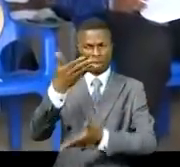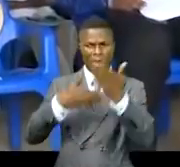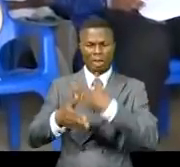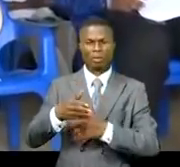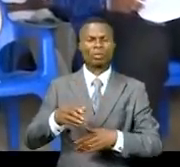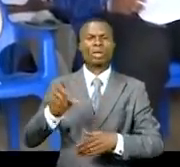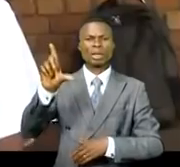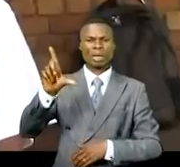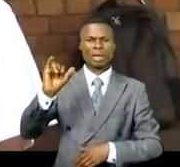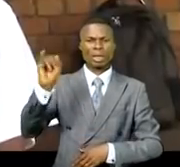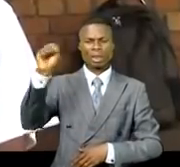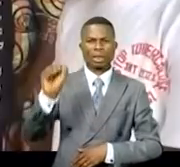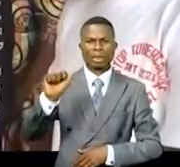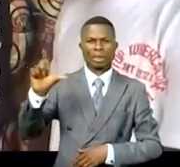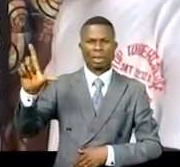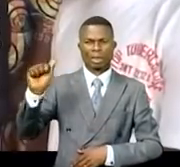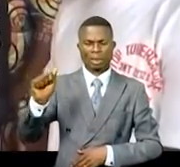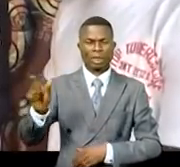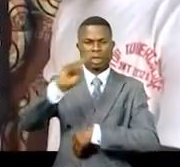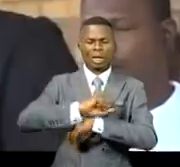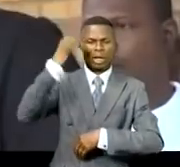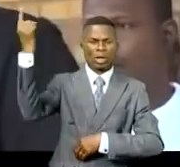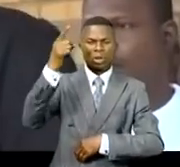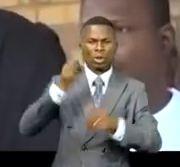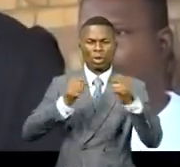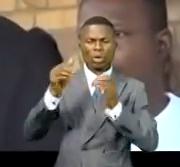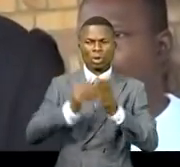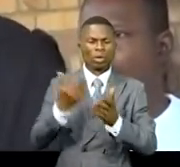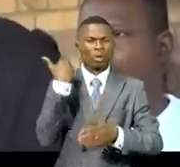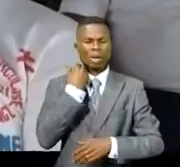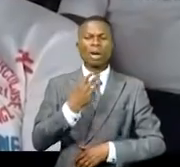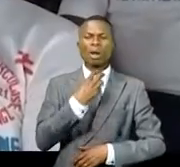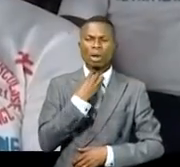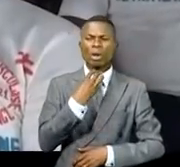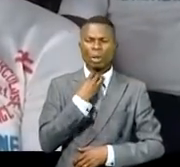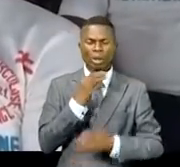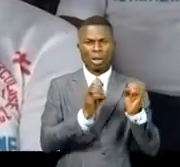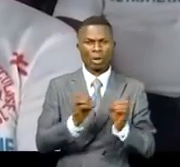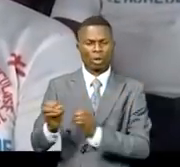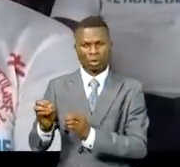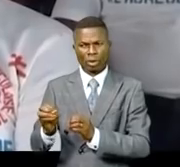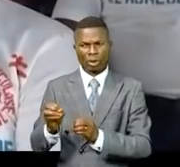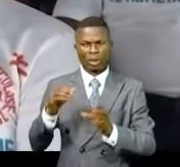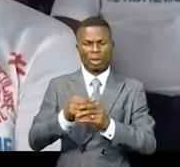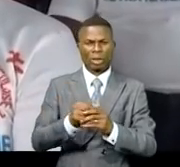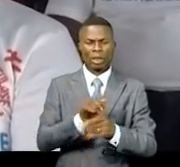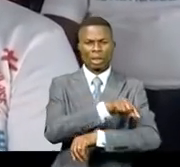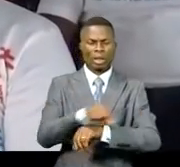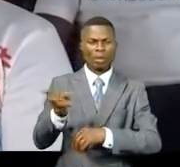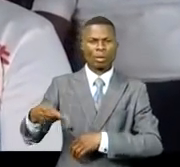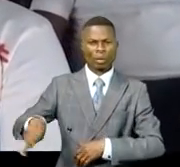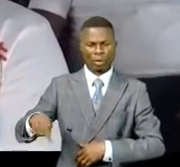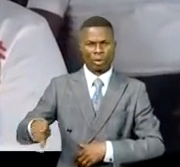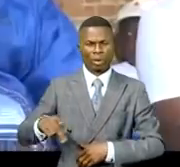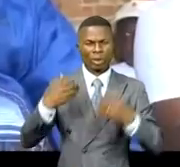l'Issala, la journée mondiale des luttes contre la tuberculose est organisée par la Direction provinciale